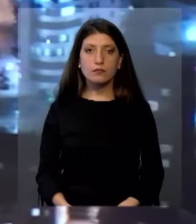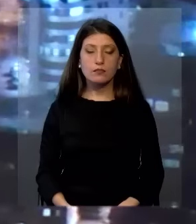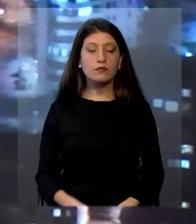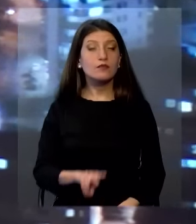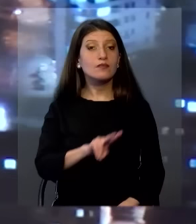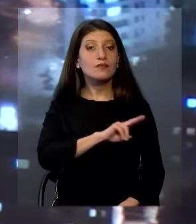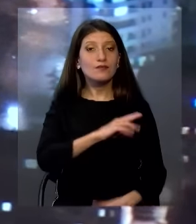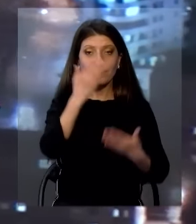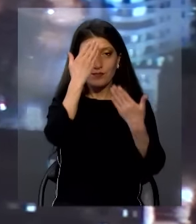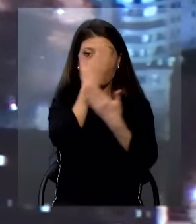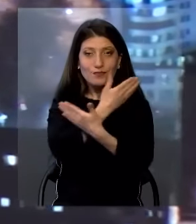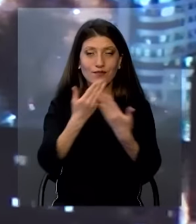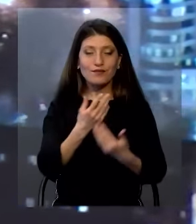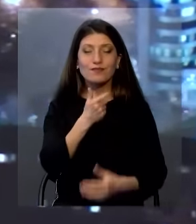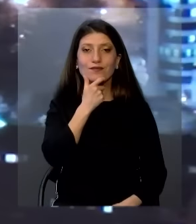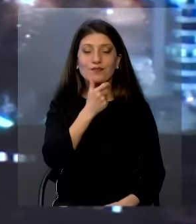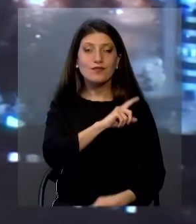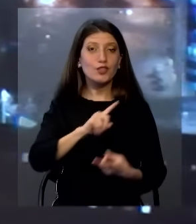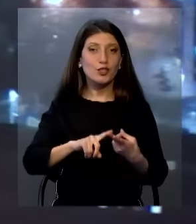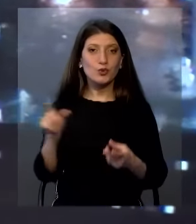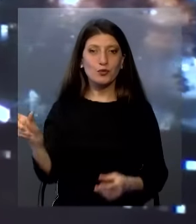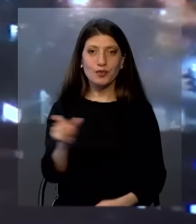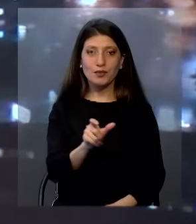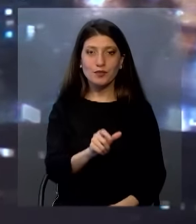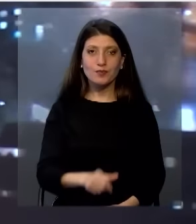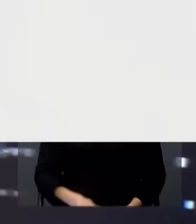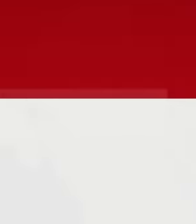Սիրելի հայրենակիցներ, դիտեք թողարկման երկրորդ մասում։